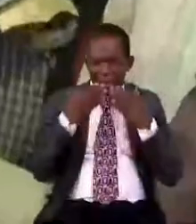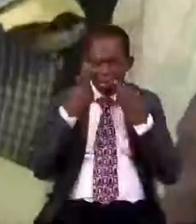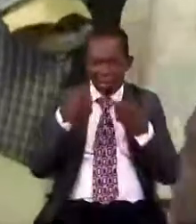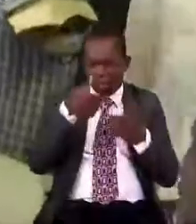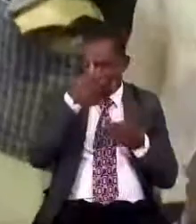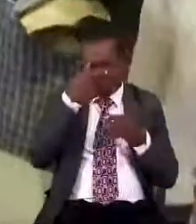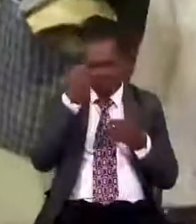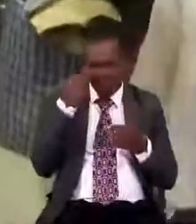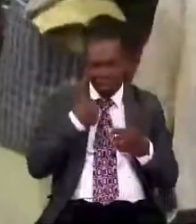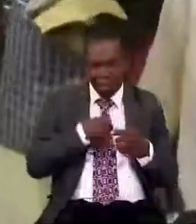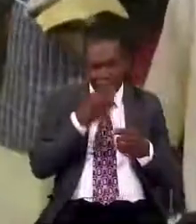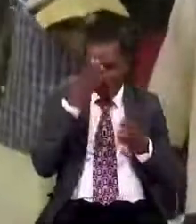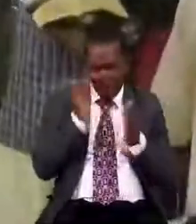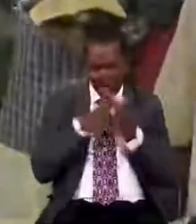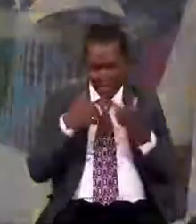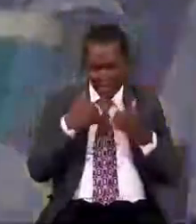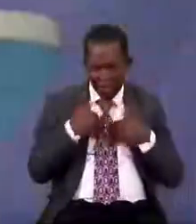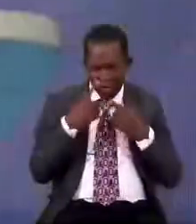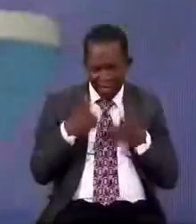de Jésus, nous prions.